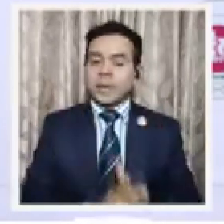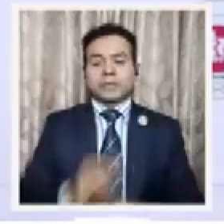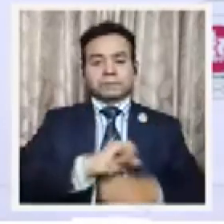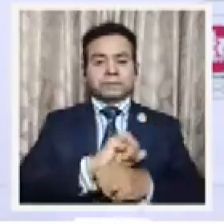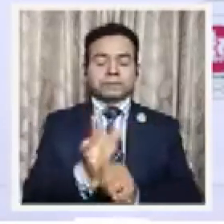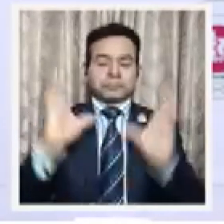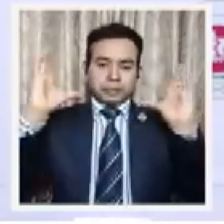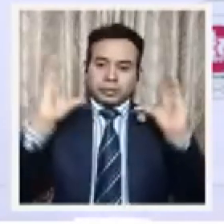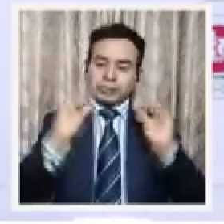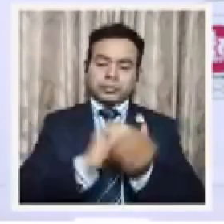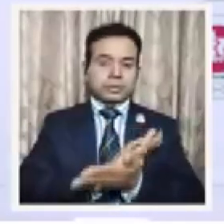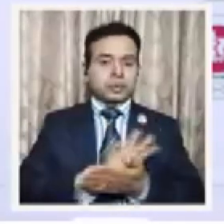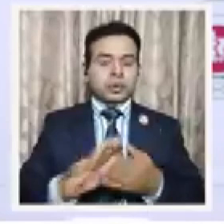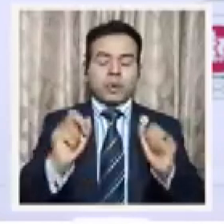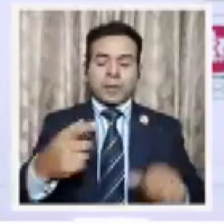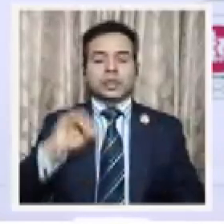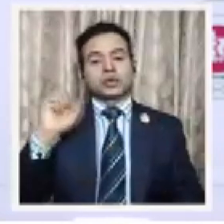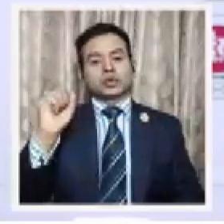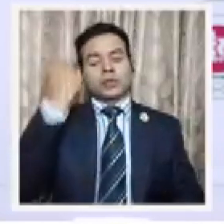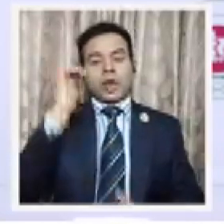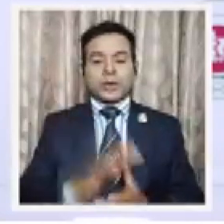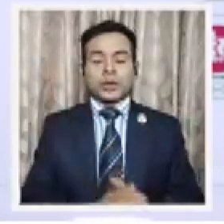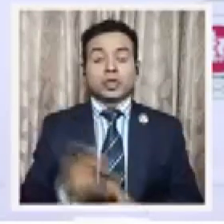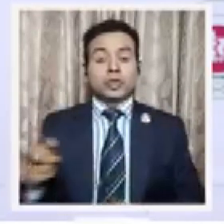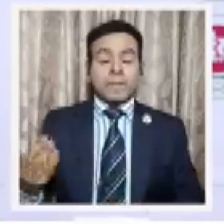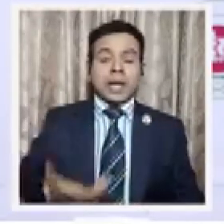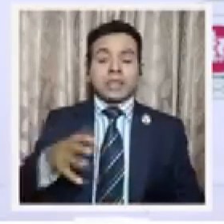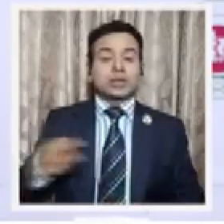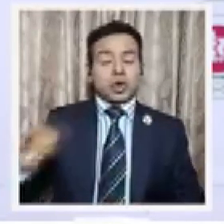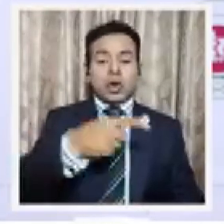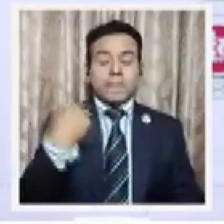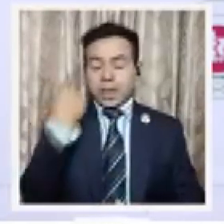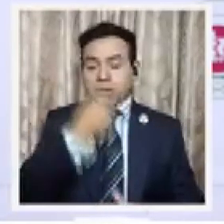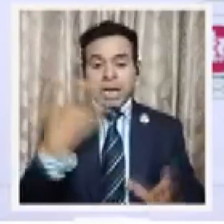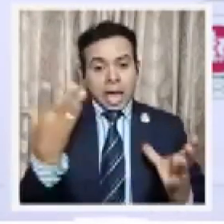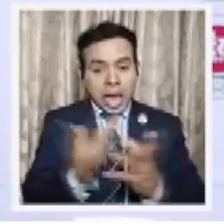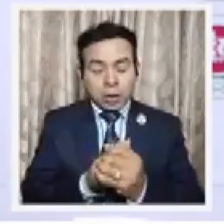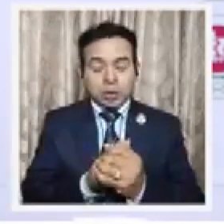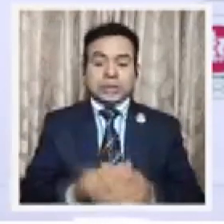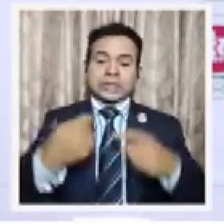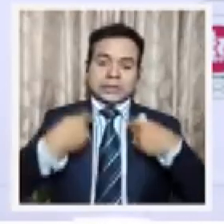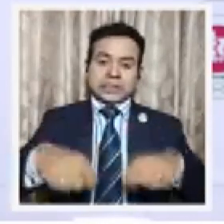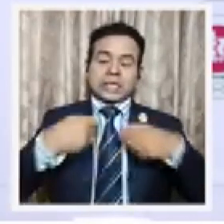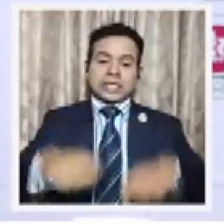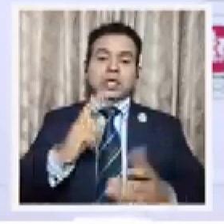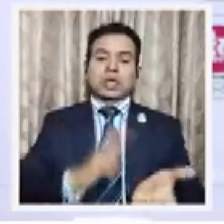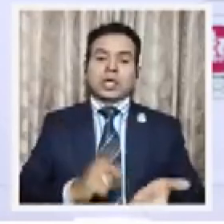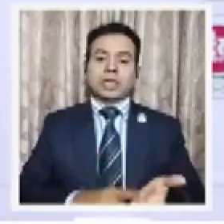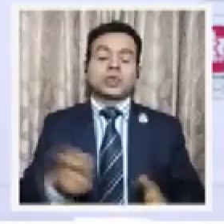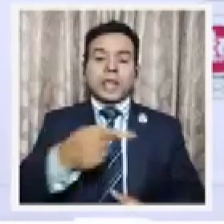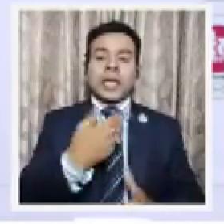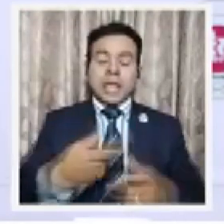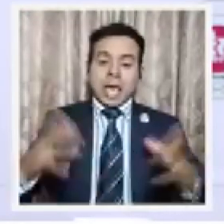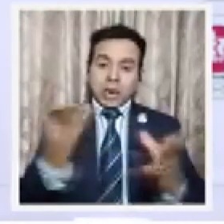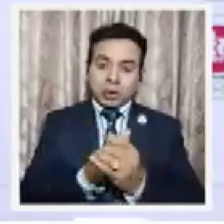প্রতি খেয়াল রাখবেন, মেনে চলবেন, তবে আমরা এরকম একটি মারাত্মক মহামারী থেকে নিজেদেরকে মুক্ত রাখতে পারবো এবং প্রতিরোধ করতে পারবো।